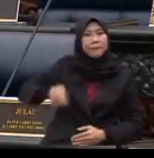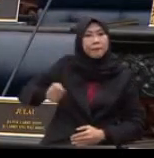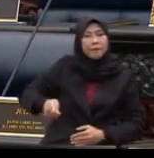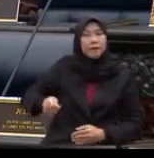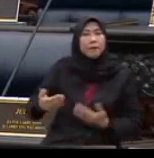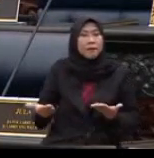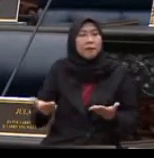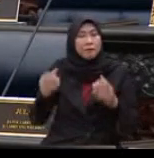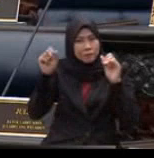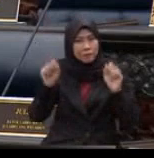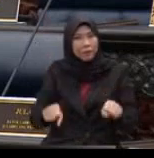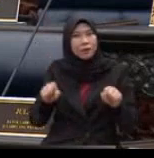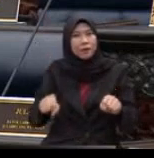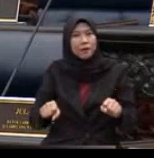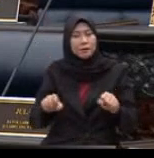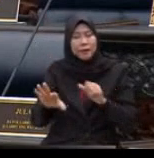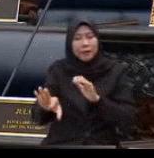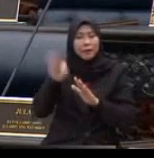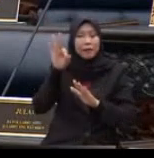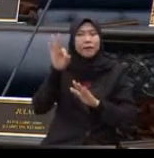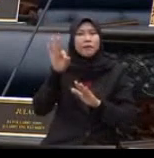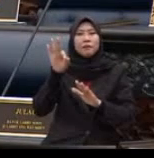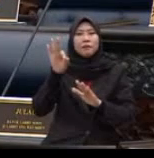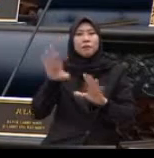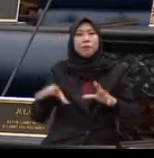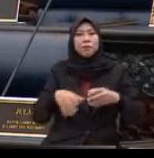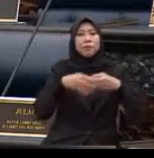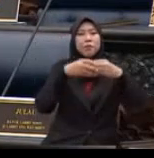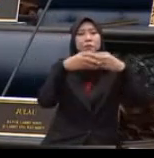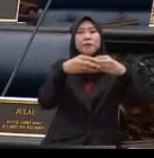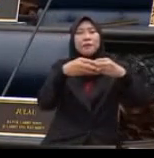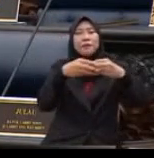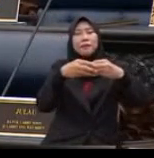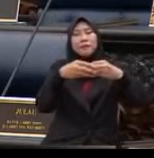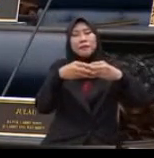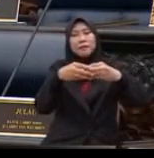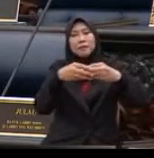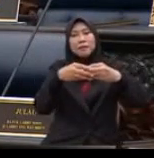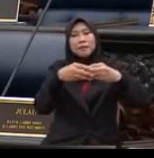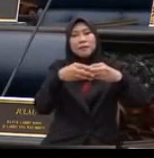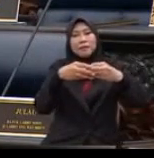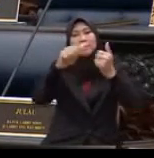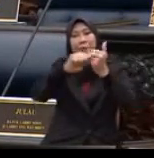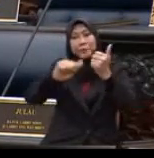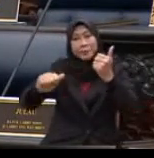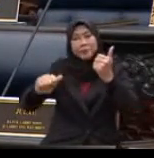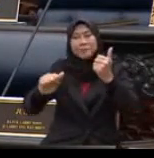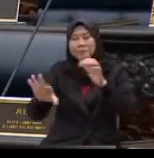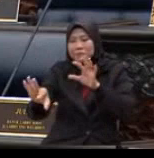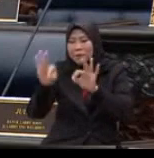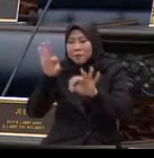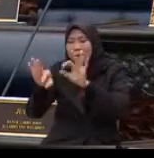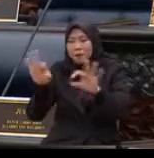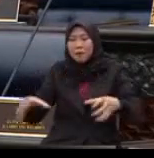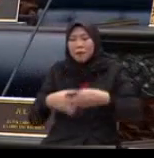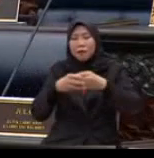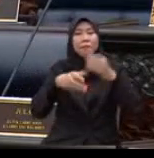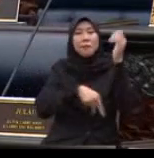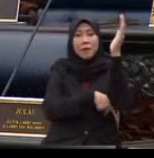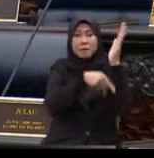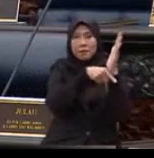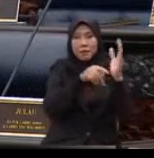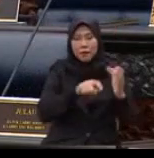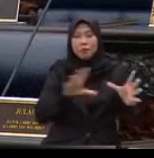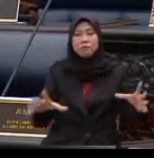keduanya Mampukah Bolehkah pelantikan anggota Sanjaya dibuat melalui sebuah Jateng kuasa pilihan khas parlemen yang sekaligus